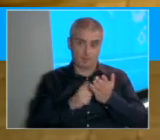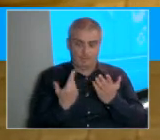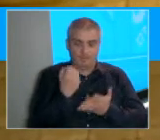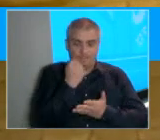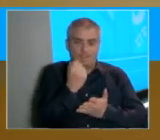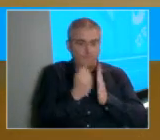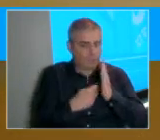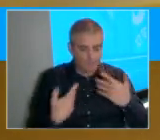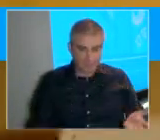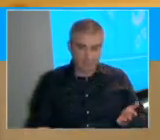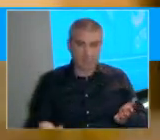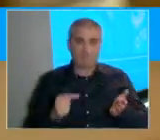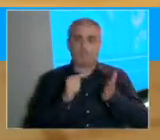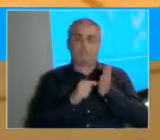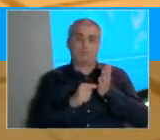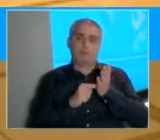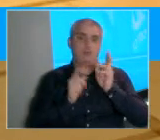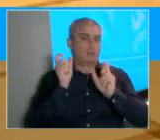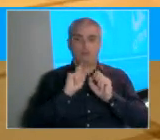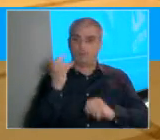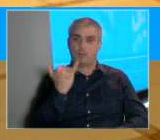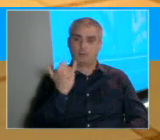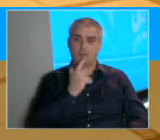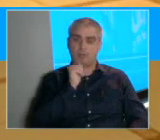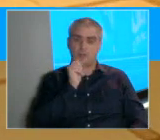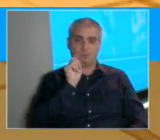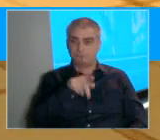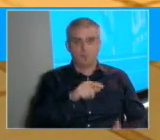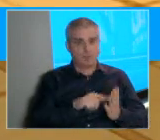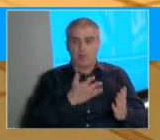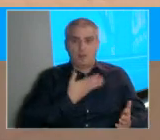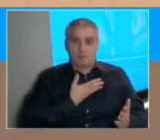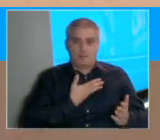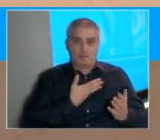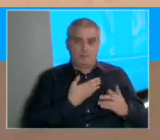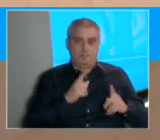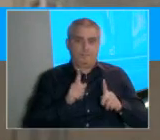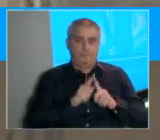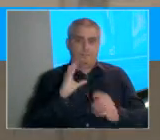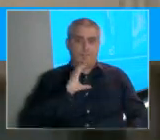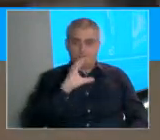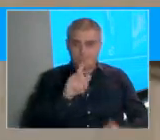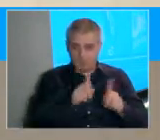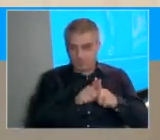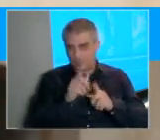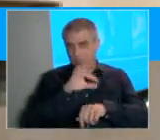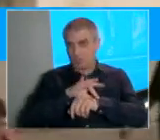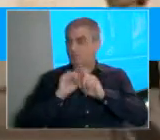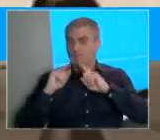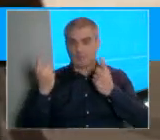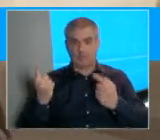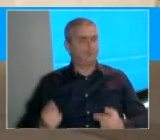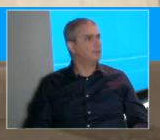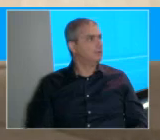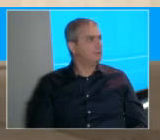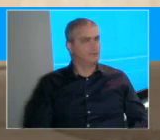מחסור בתקנים, בגלל שאנשים לא תמיד רוצים ללכת, כי הם לא מקבלים את אותם מענקים כמו רופאים אחרים. זה לא רגע,